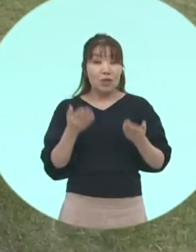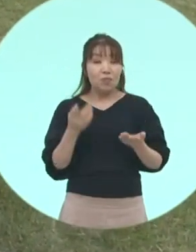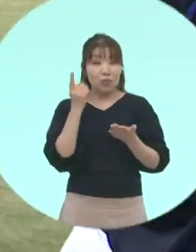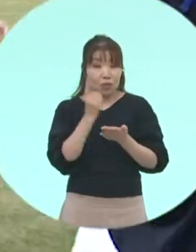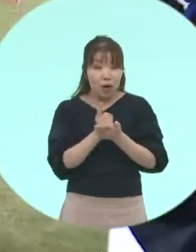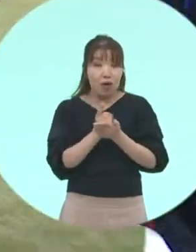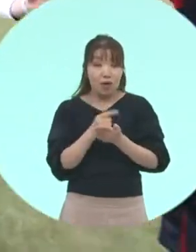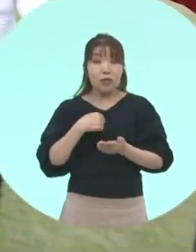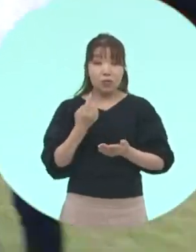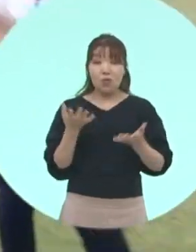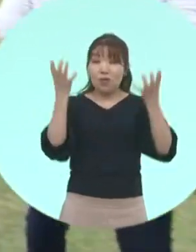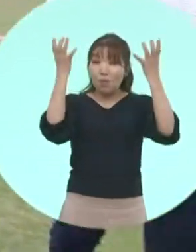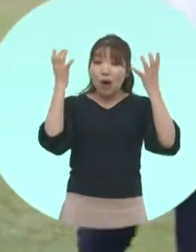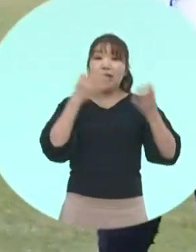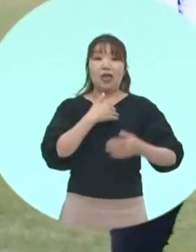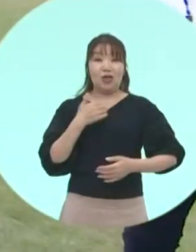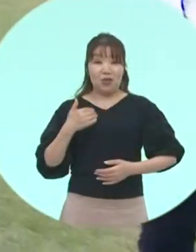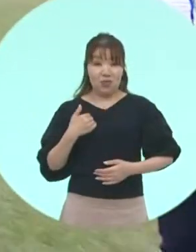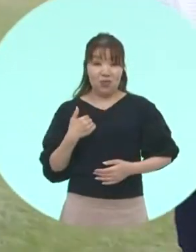持ってます。離しますよ、 はい、